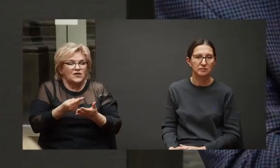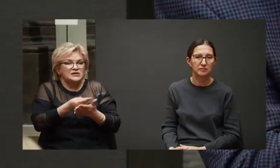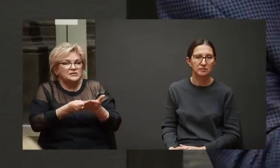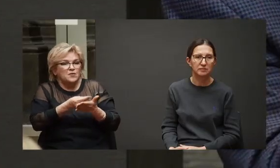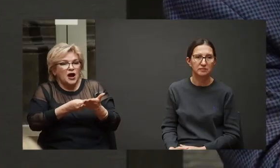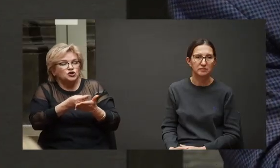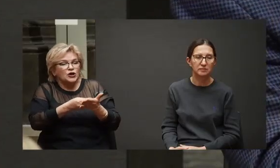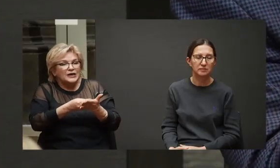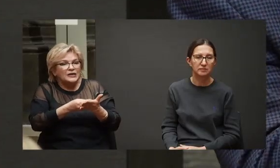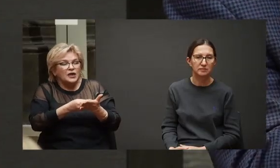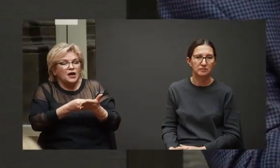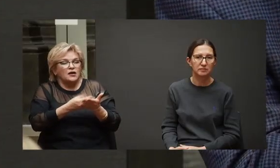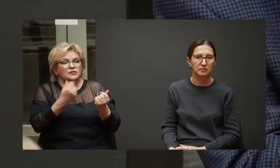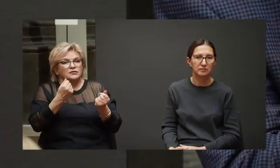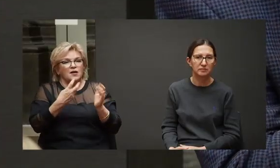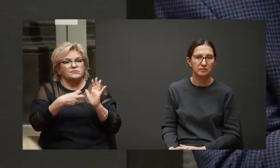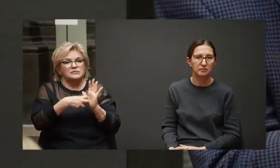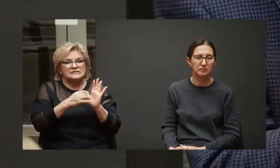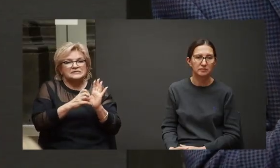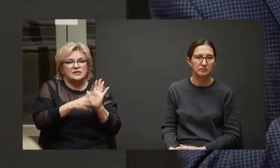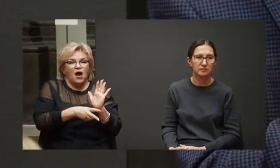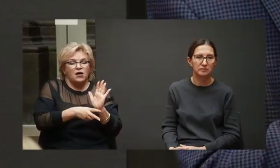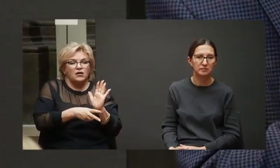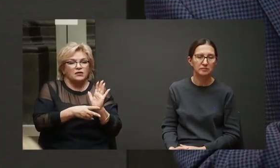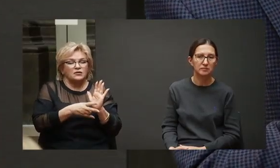изображения, знака на